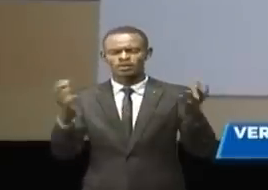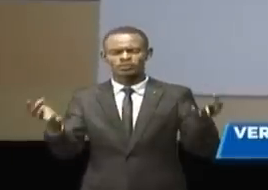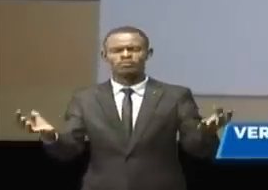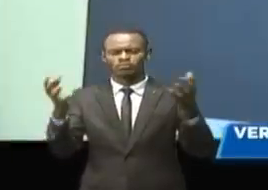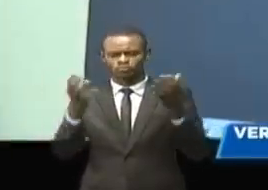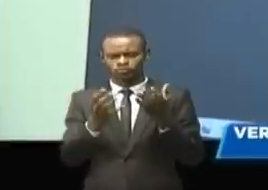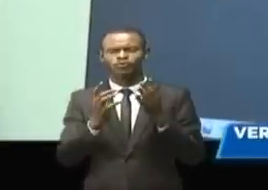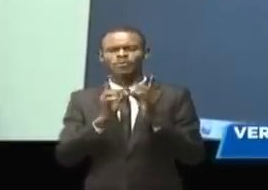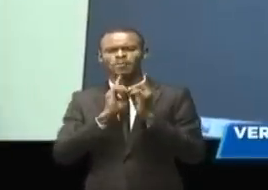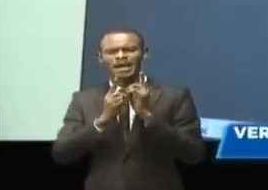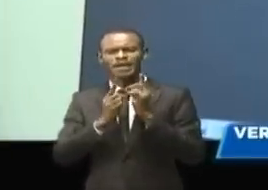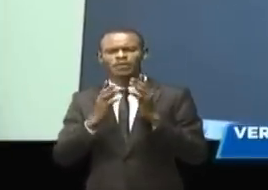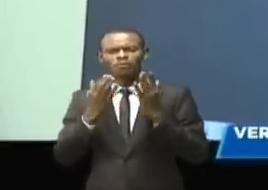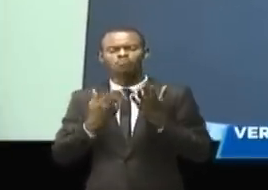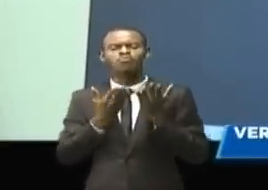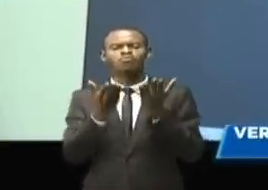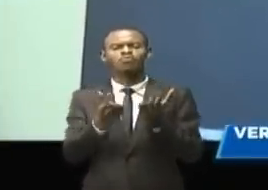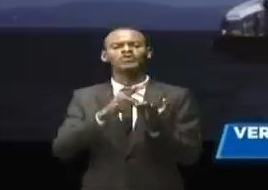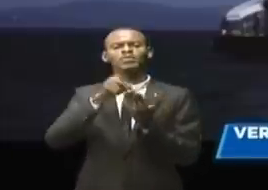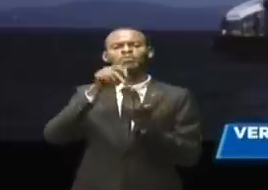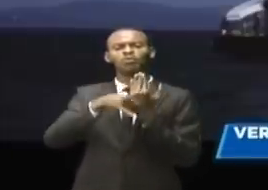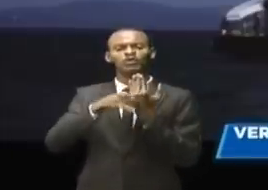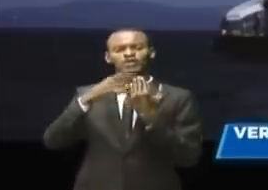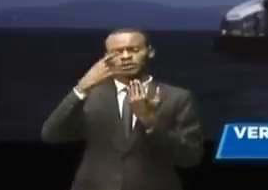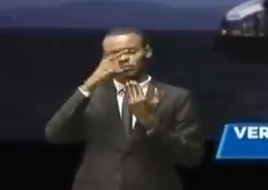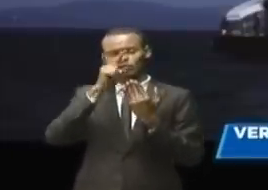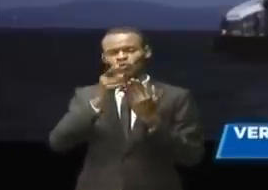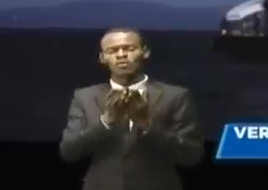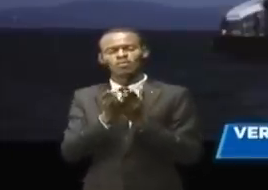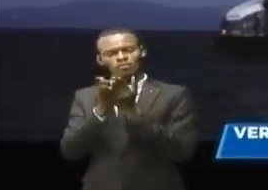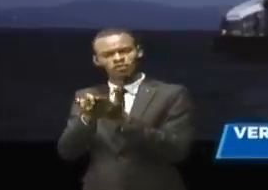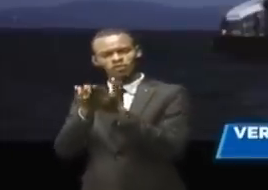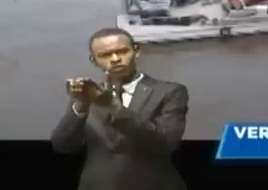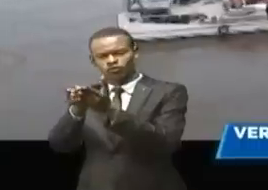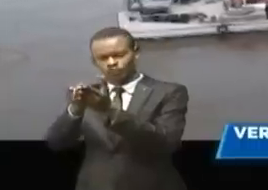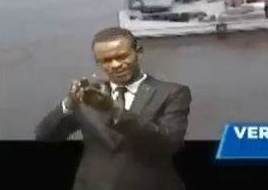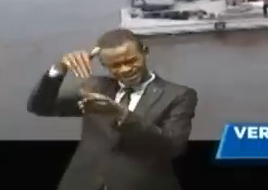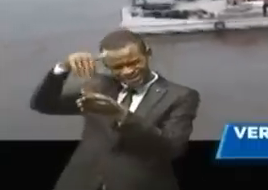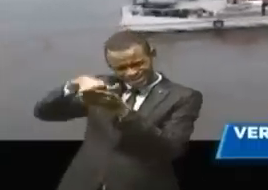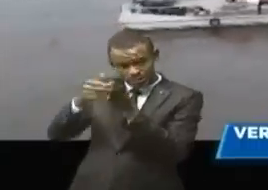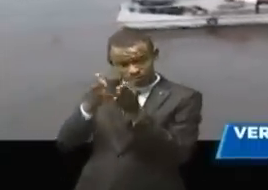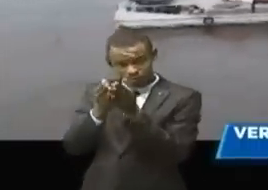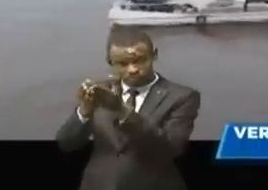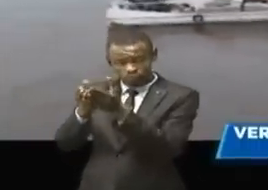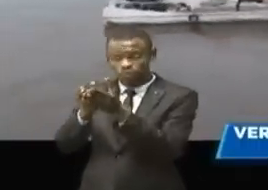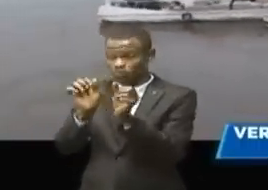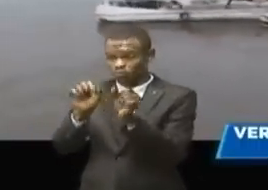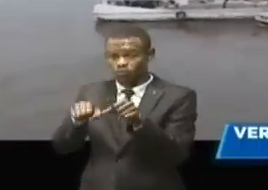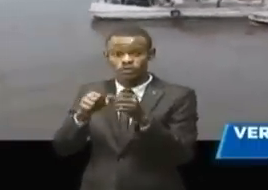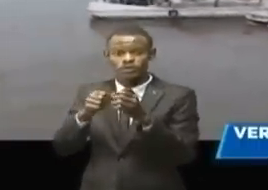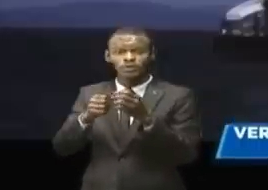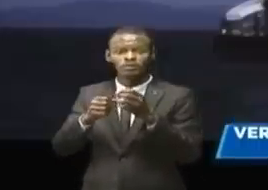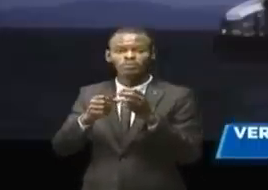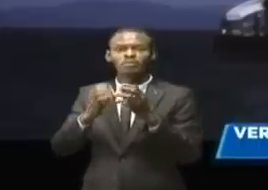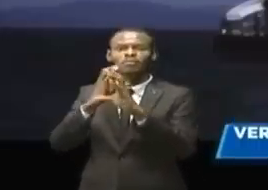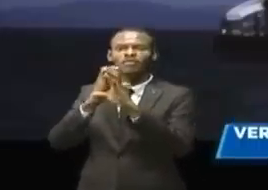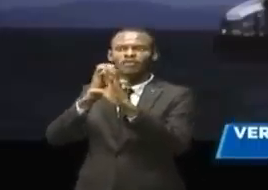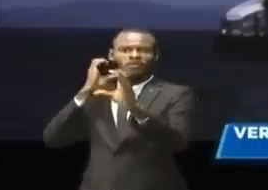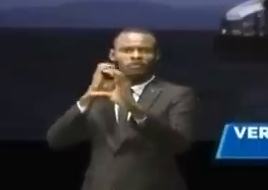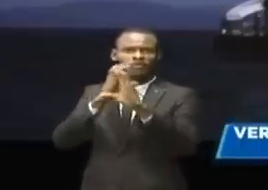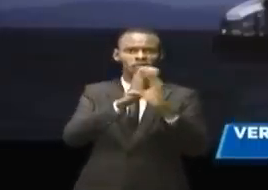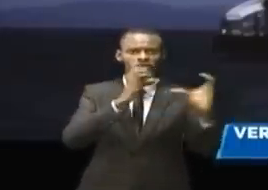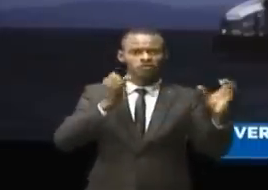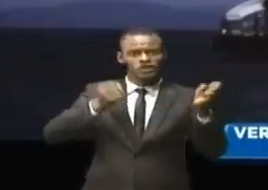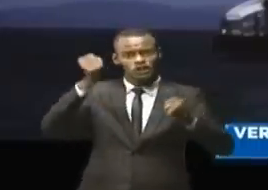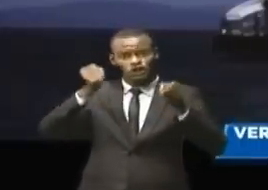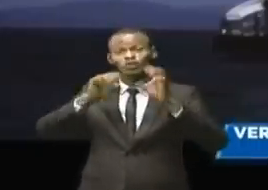secteur fluvial. Le premier, un bateau à même de transporter 50 remorques, 300 véhicules et 150 passagers